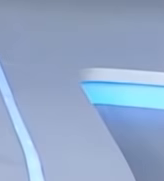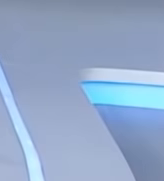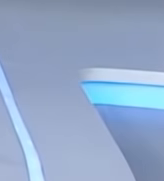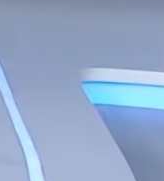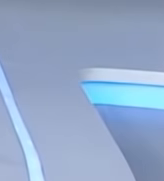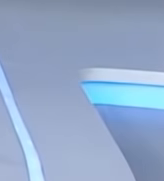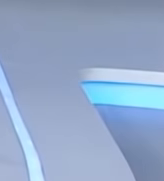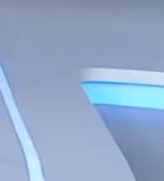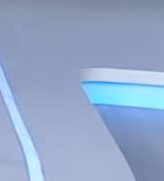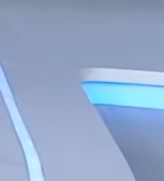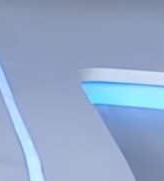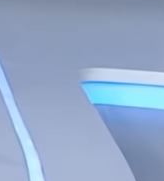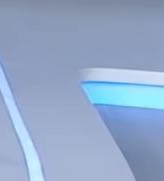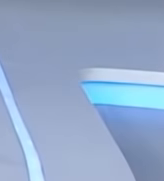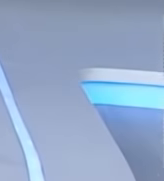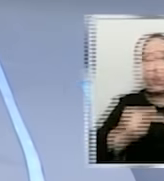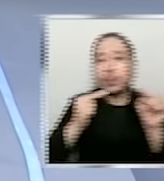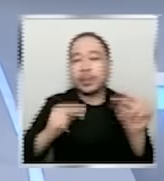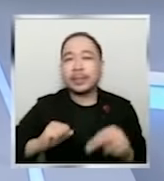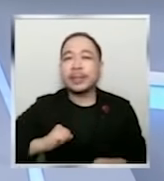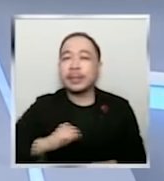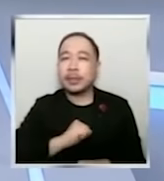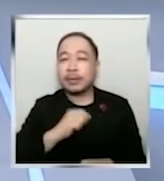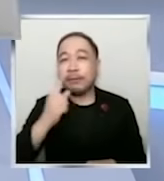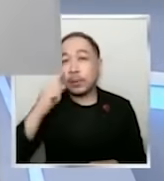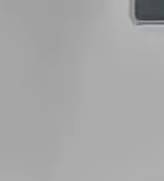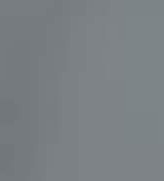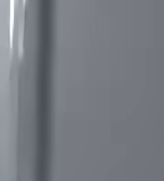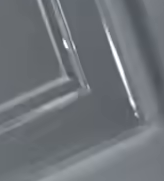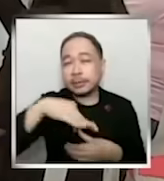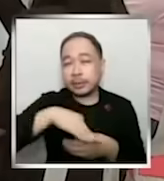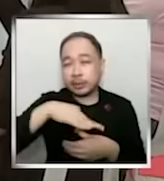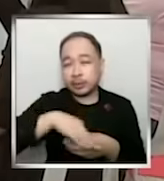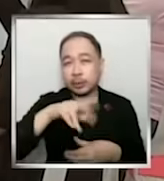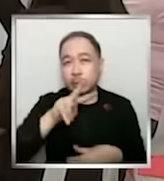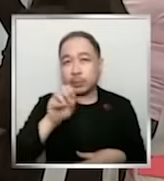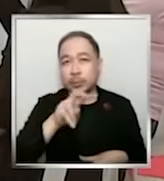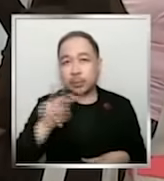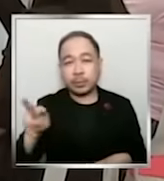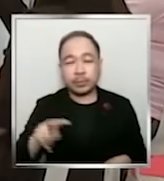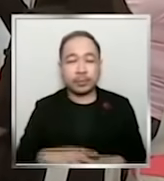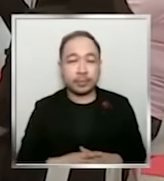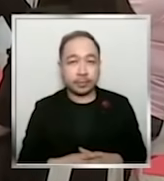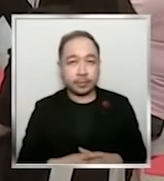sa eleksyon 2022. Nakatutok si Mark Salazar.